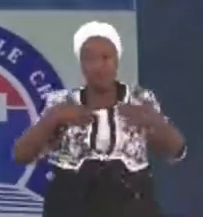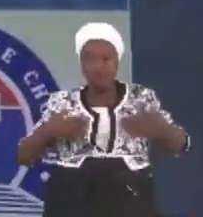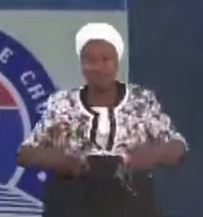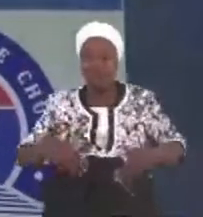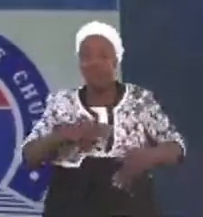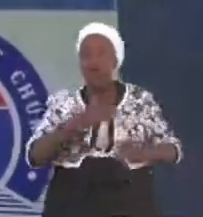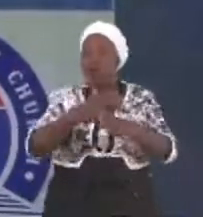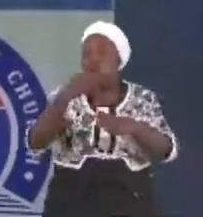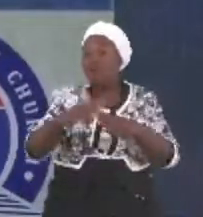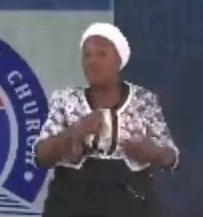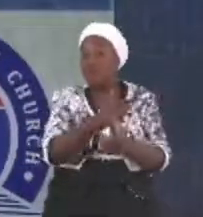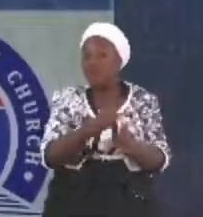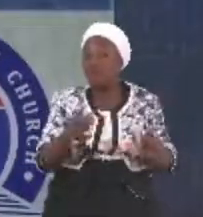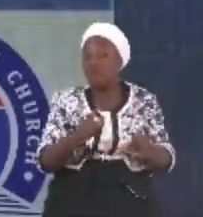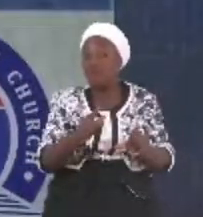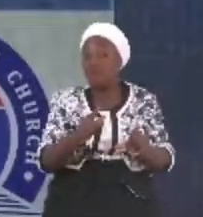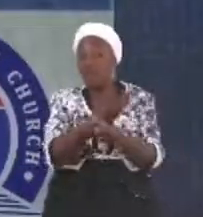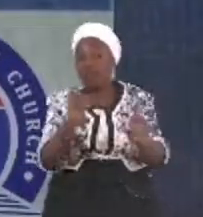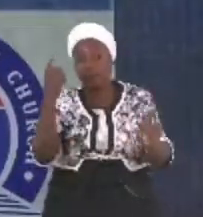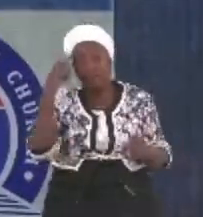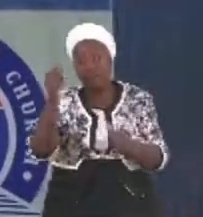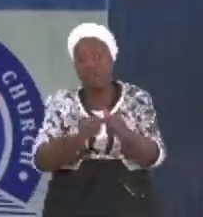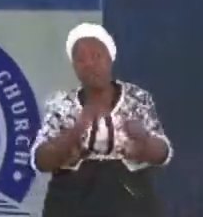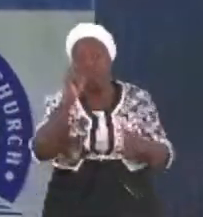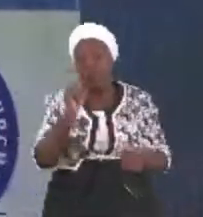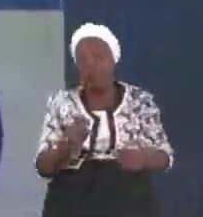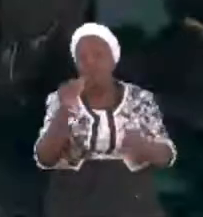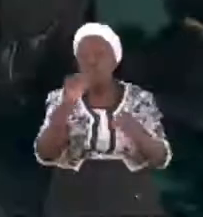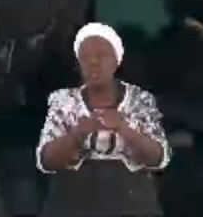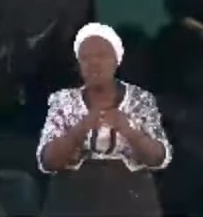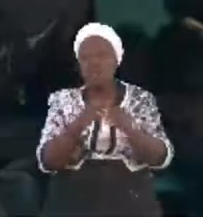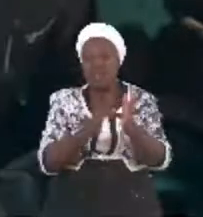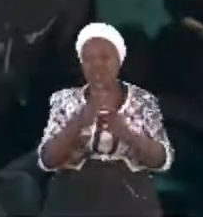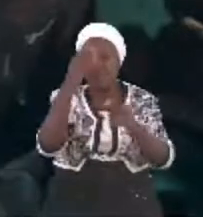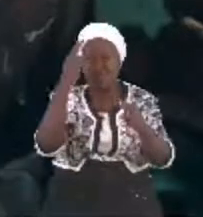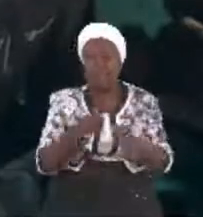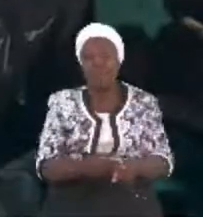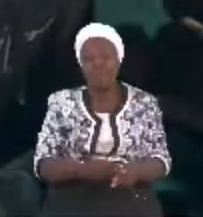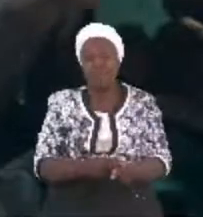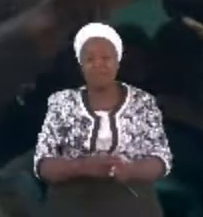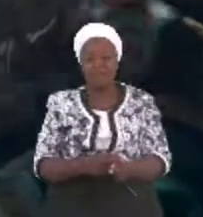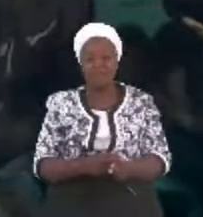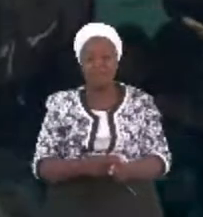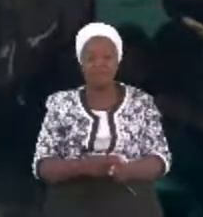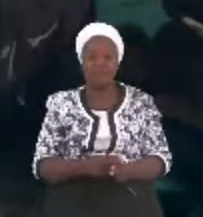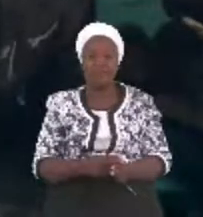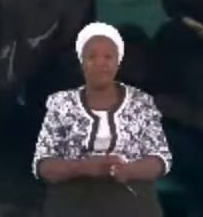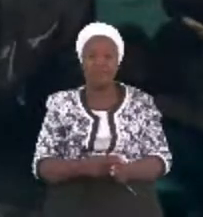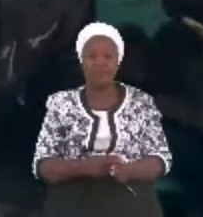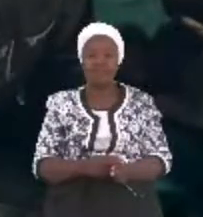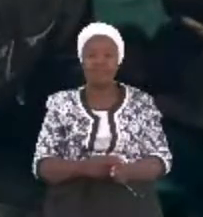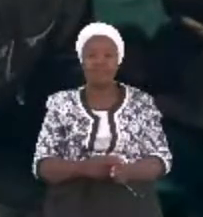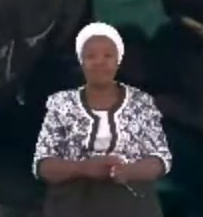La libération totale, délivrance pour tout le monde au nom de Jésus. Le